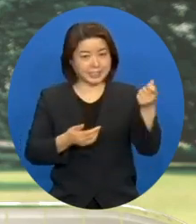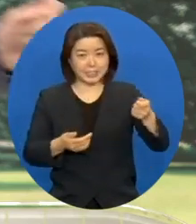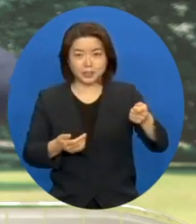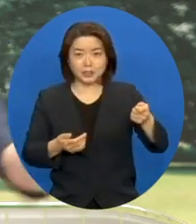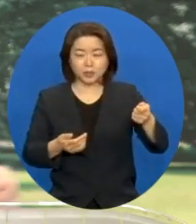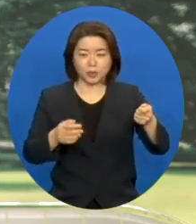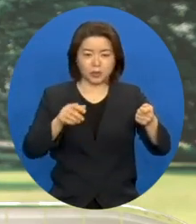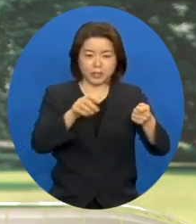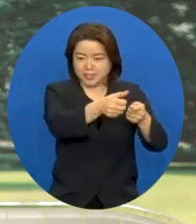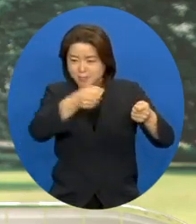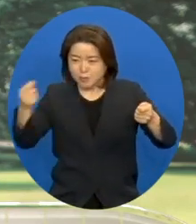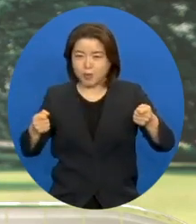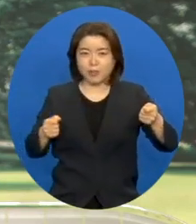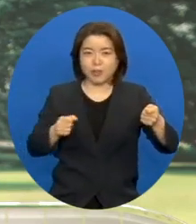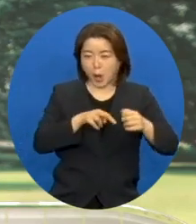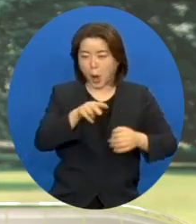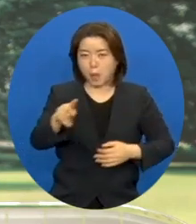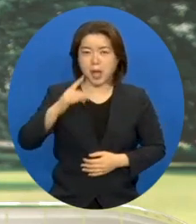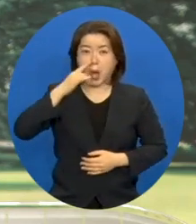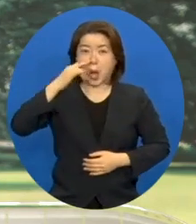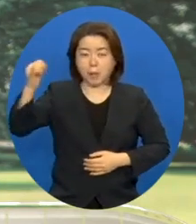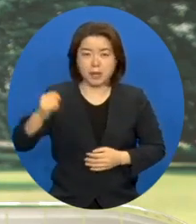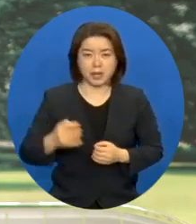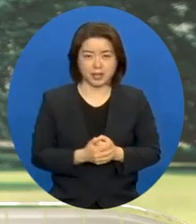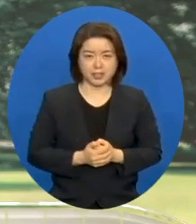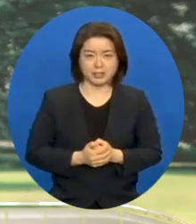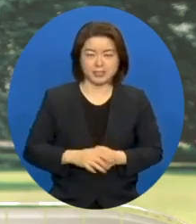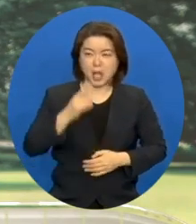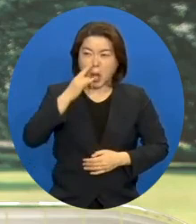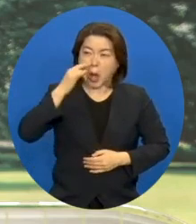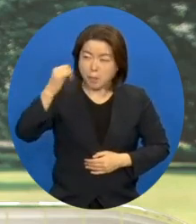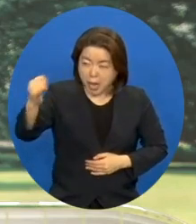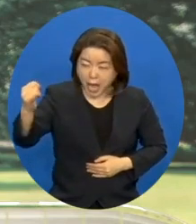문을 팍팍 열고 엄마한테 달려와서 엄마!